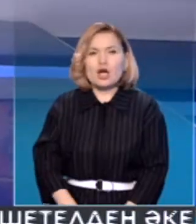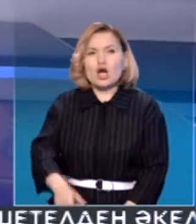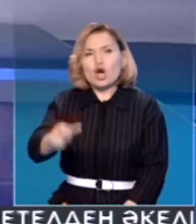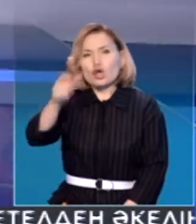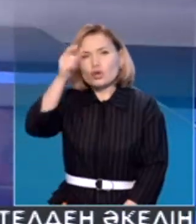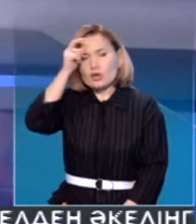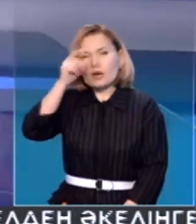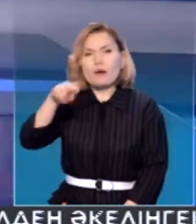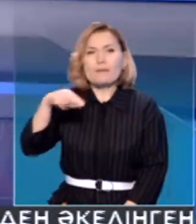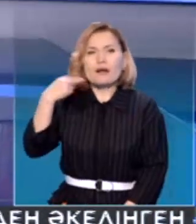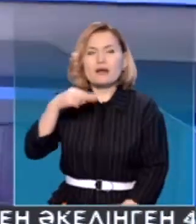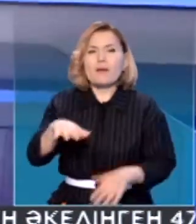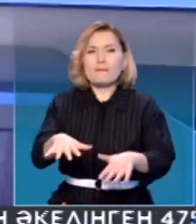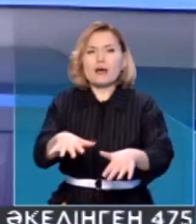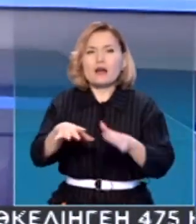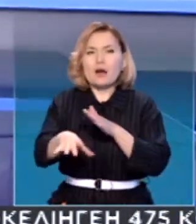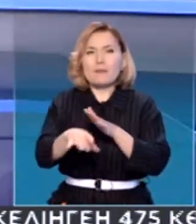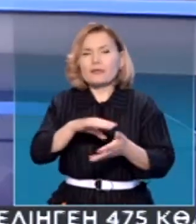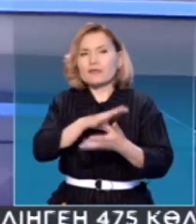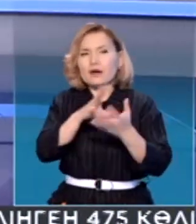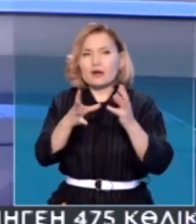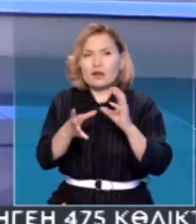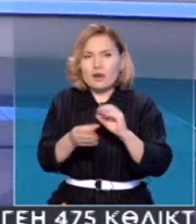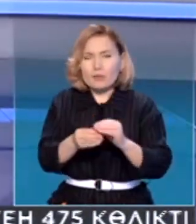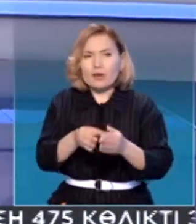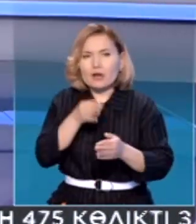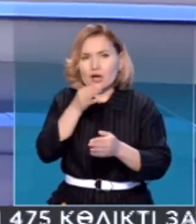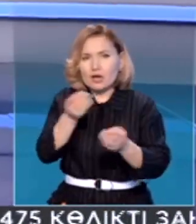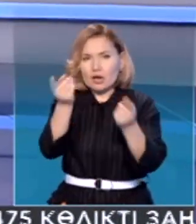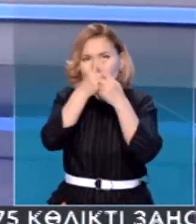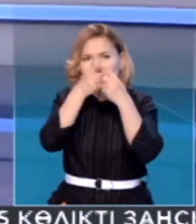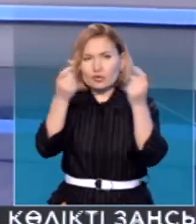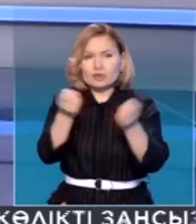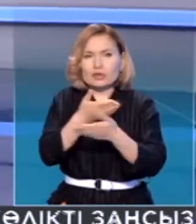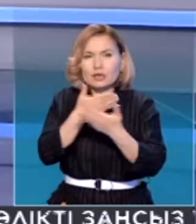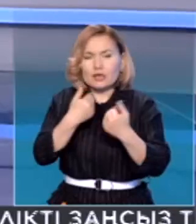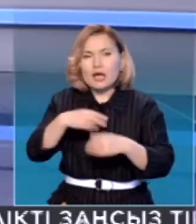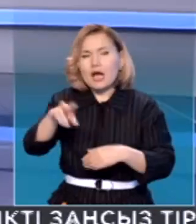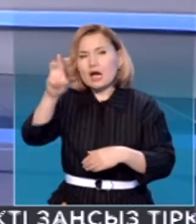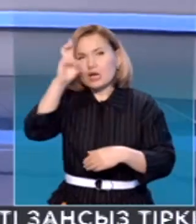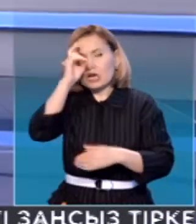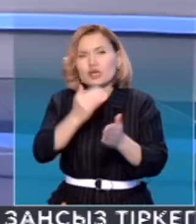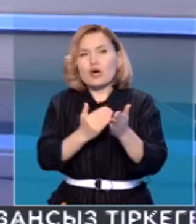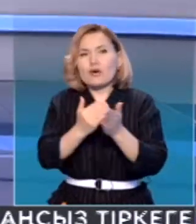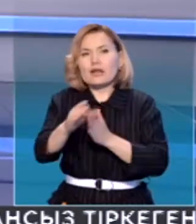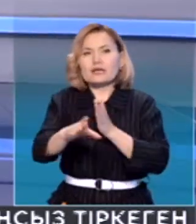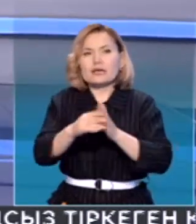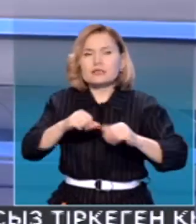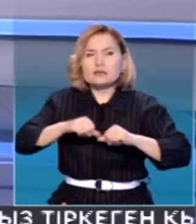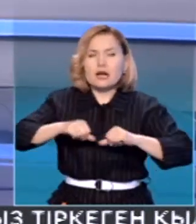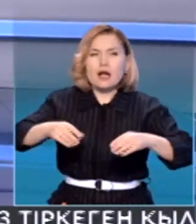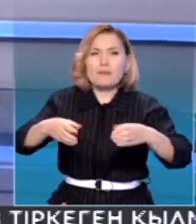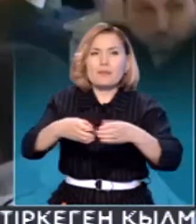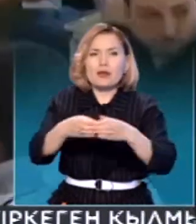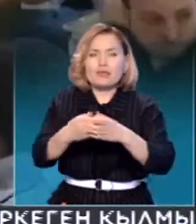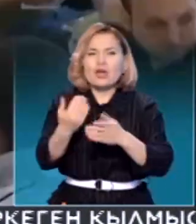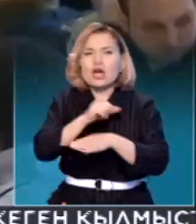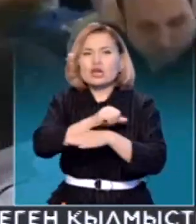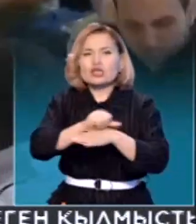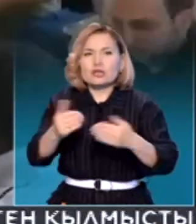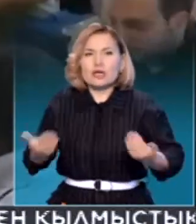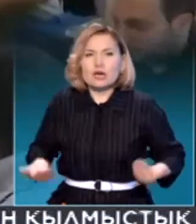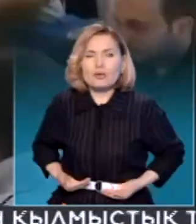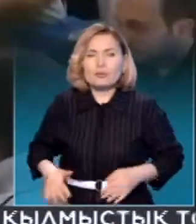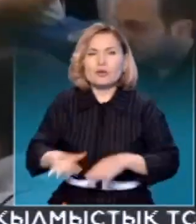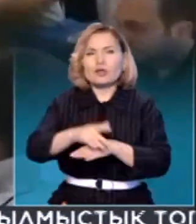Түркияда президенттік және парламенттік сайлаудың нақты қорытындысы әлі жарияланған жоқ. Елдің жоғарғы сайлау комитеті шетелде тұратын Түркия